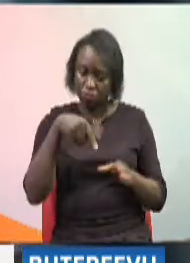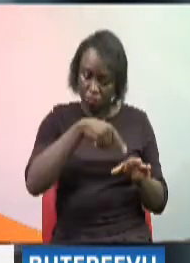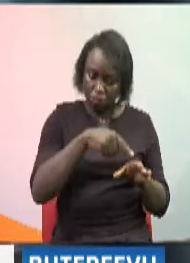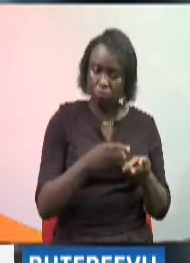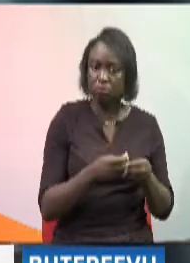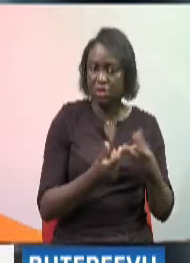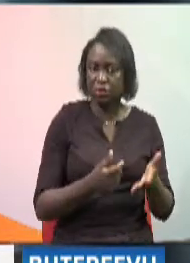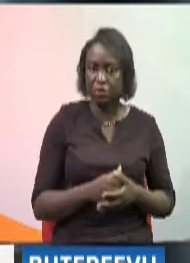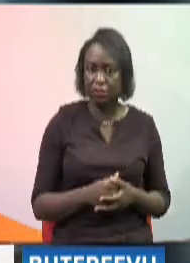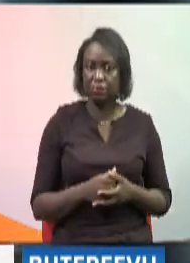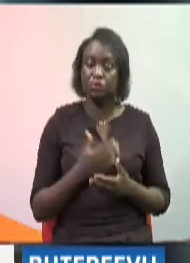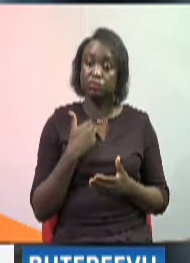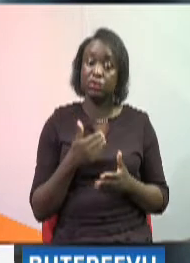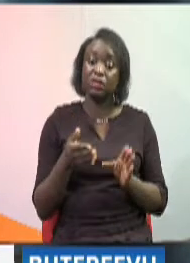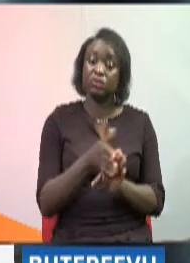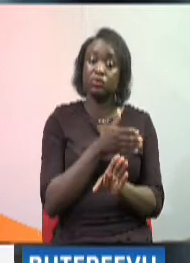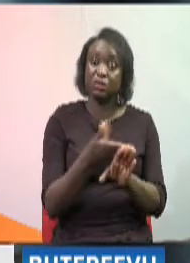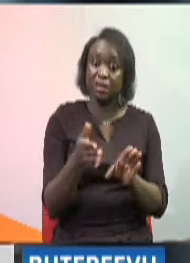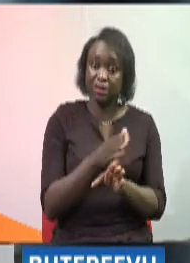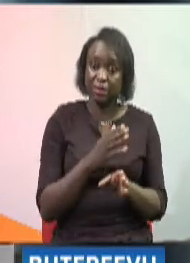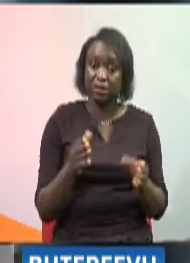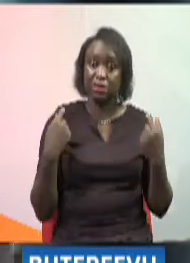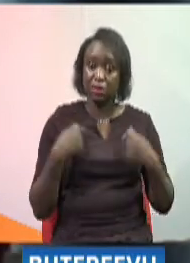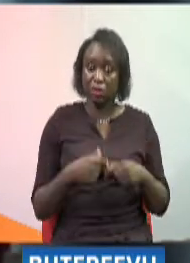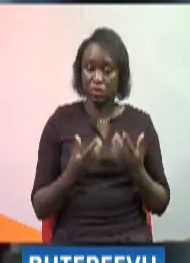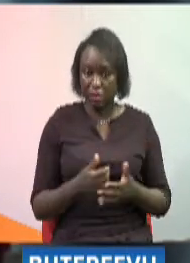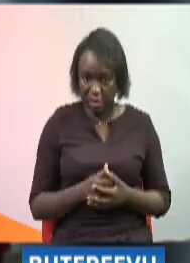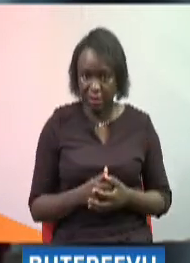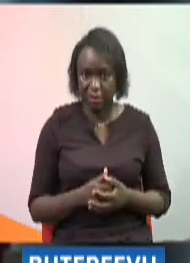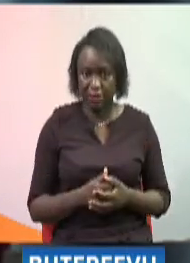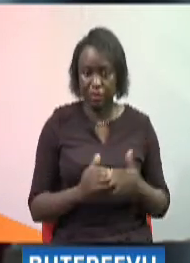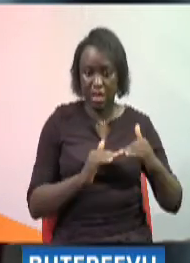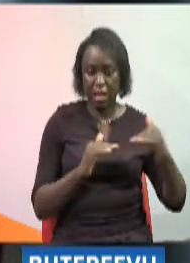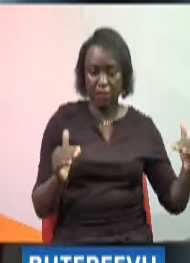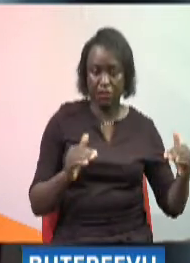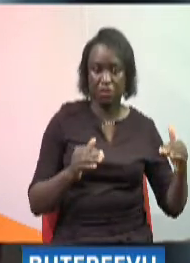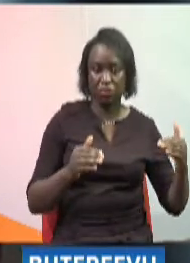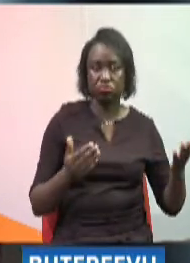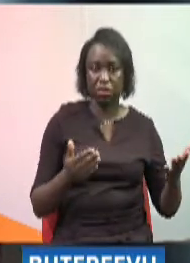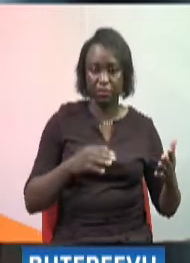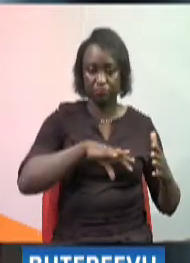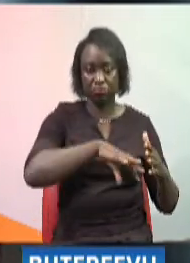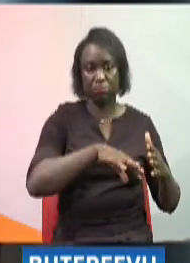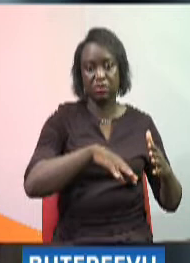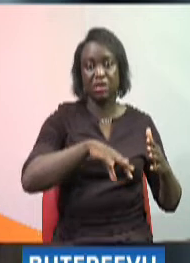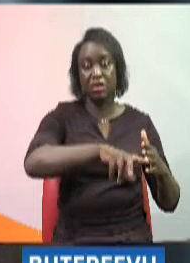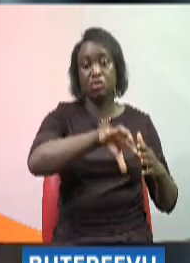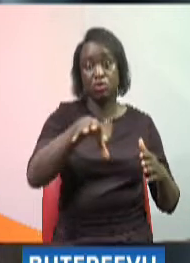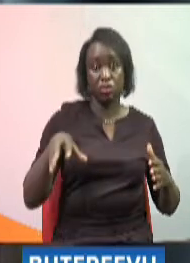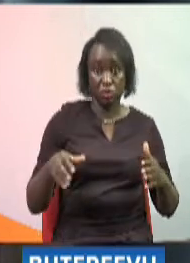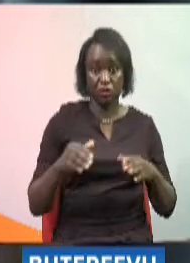n'okulambika bannamateeka abali ku nkiiko z'amasaza era tulina ebiwandiiko